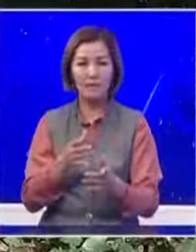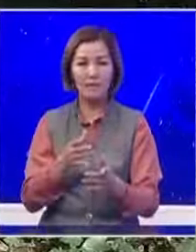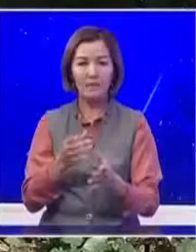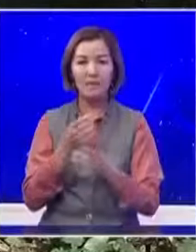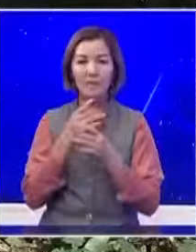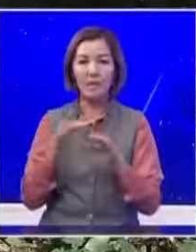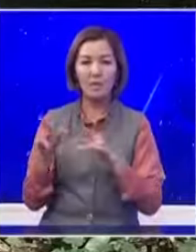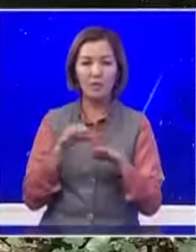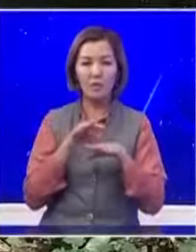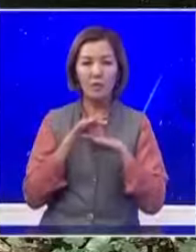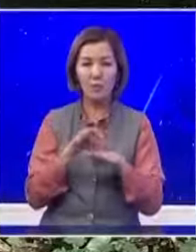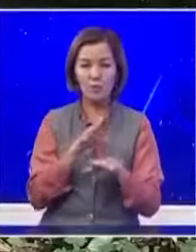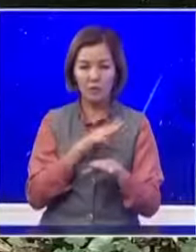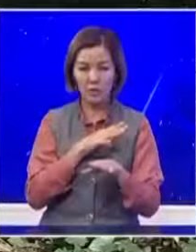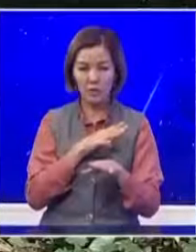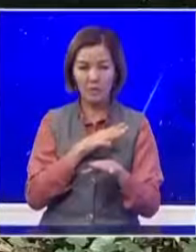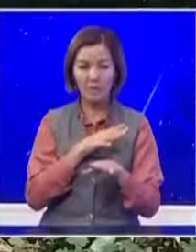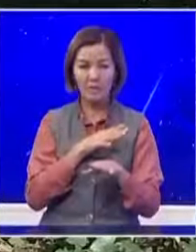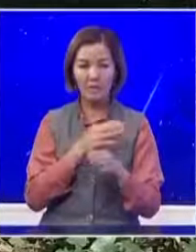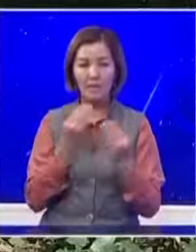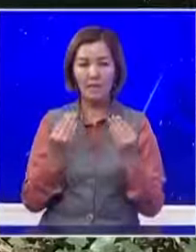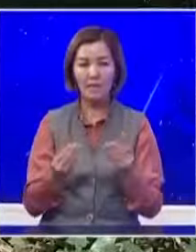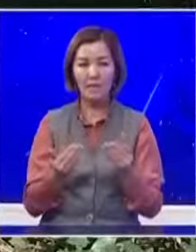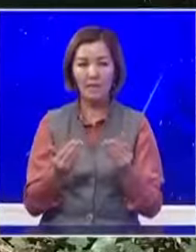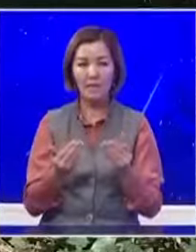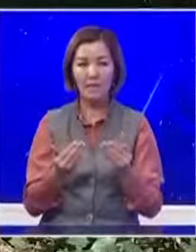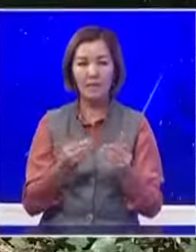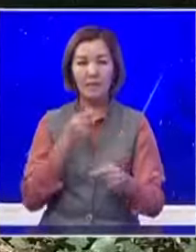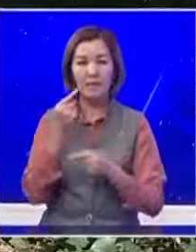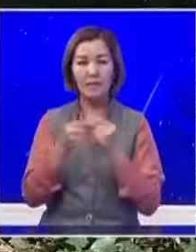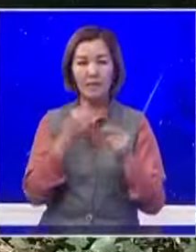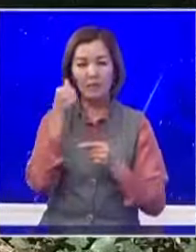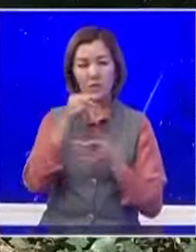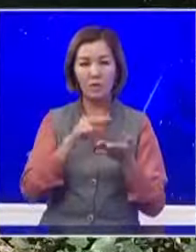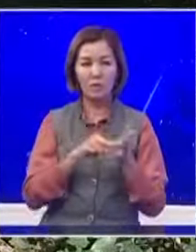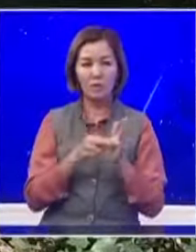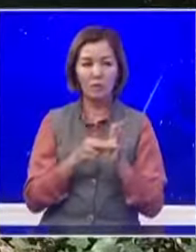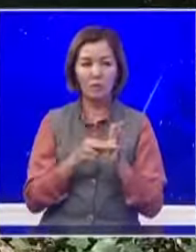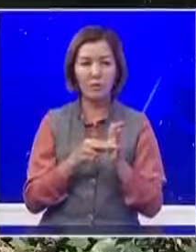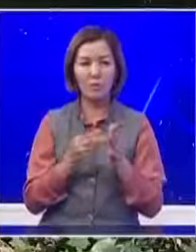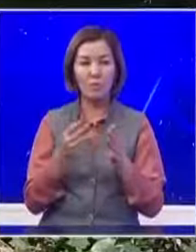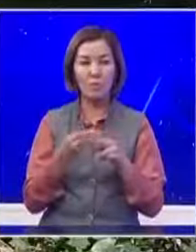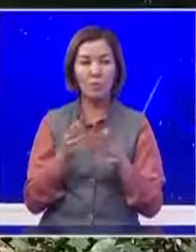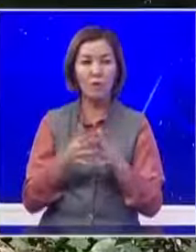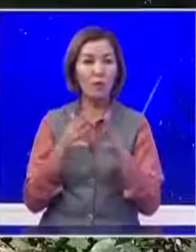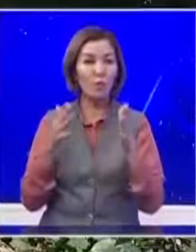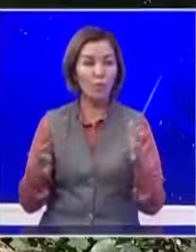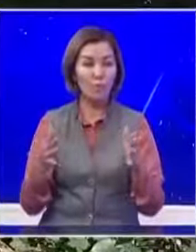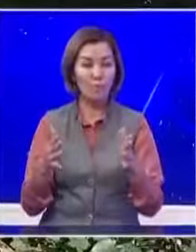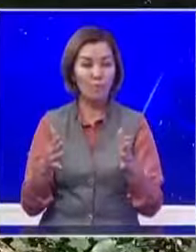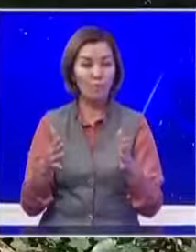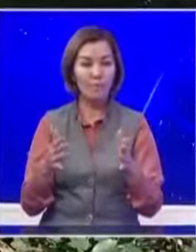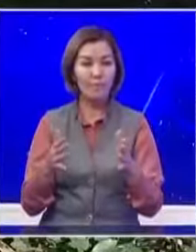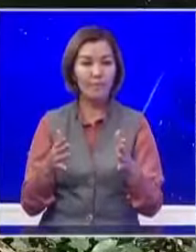салтанатты рәсімін өткізіп, енді қазір келесі жылға жоспар, одан да